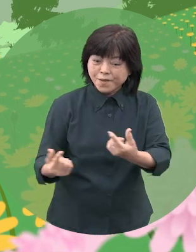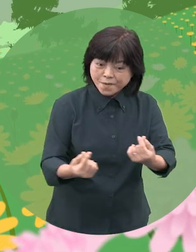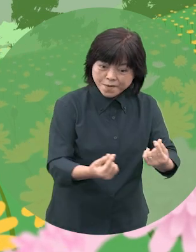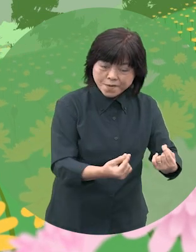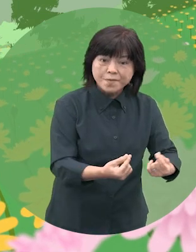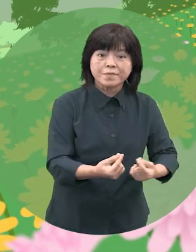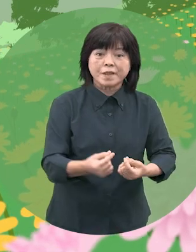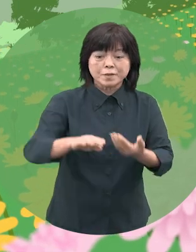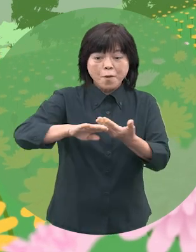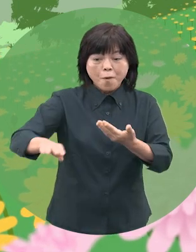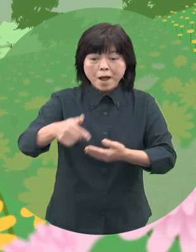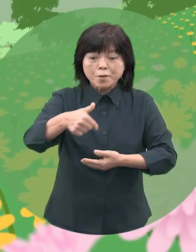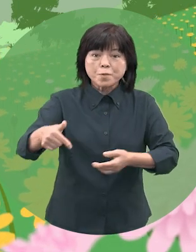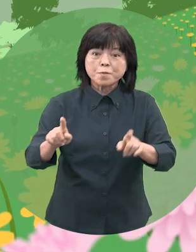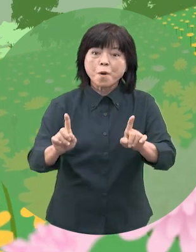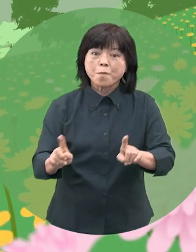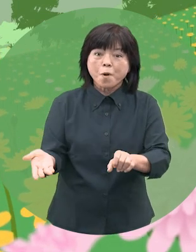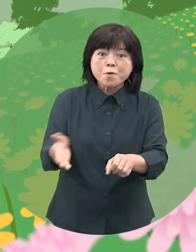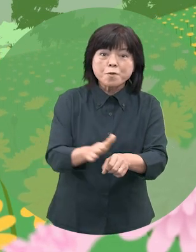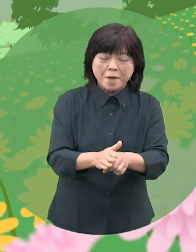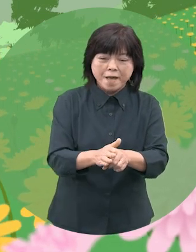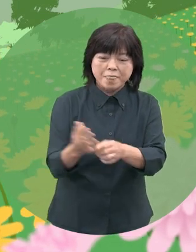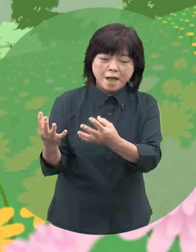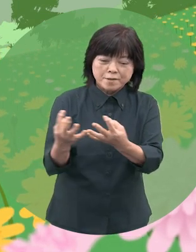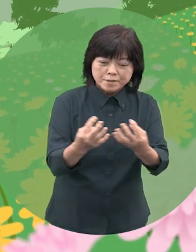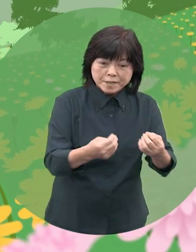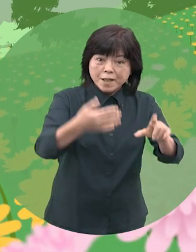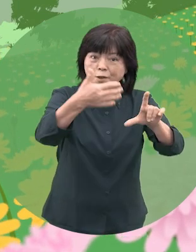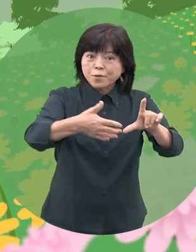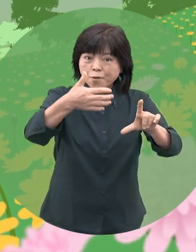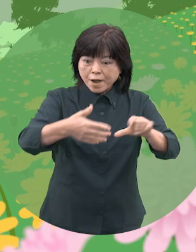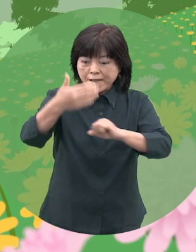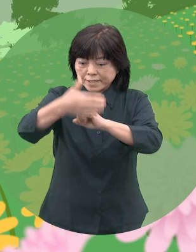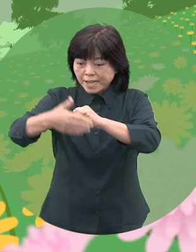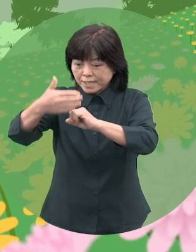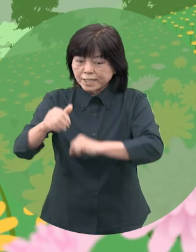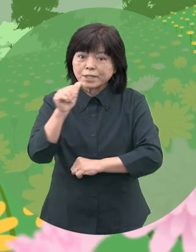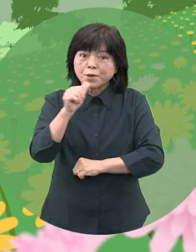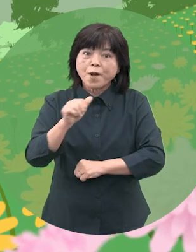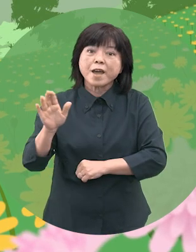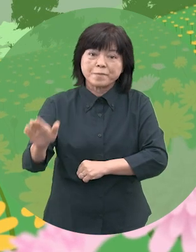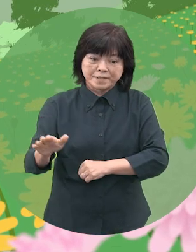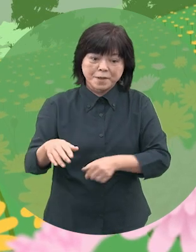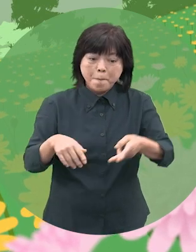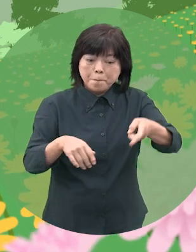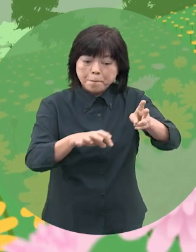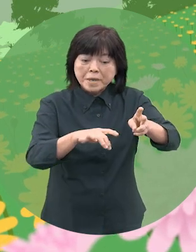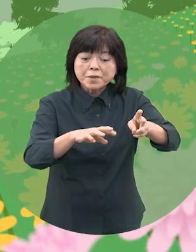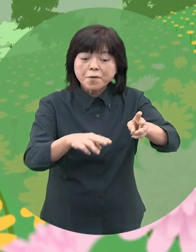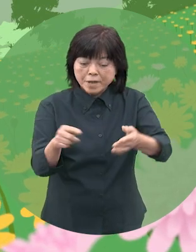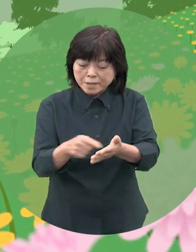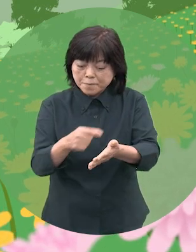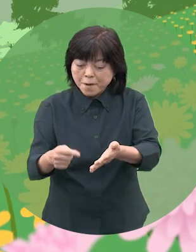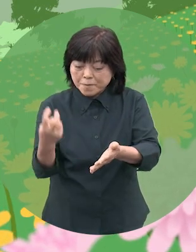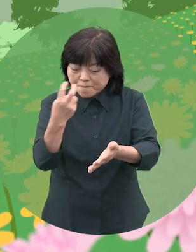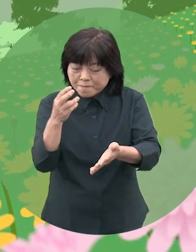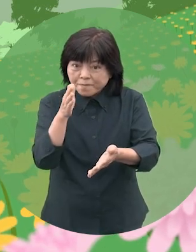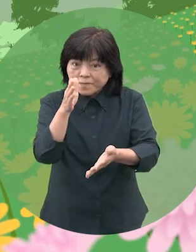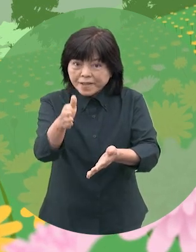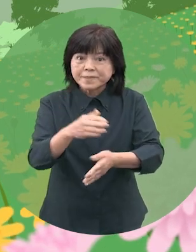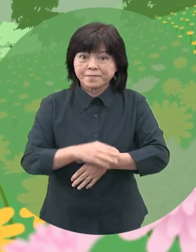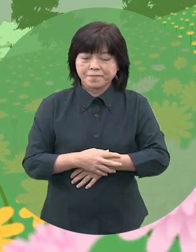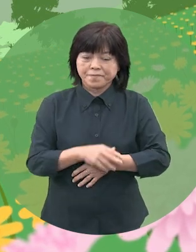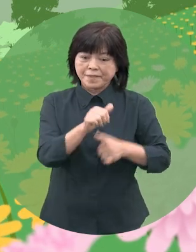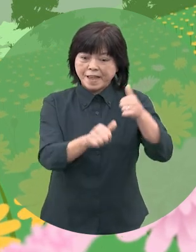の部門も含め、たくさんの動画や写真が公開されているので、パソコン、スマホでぜひチェックしてくださいね。